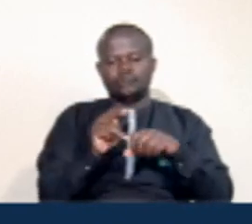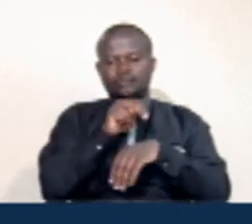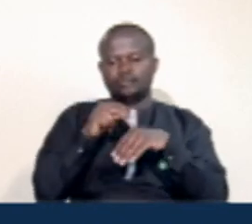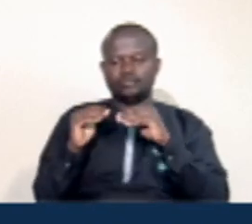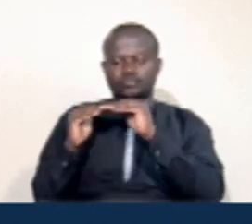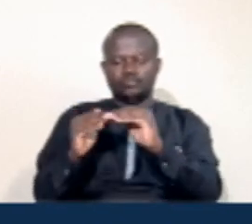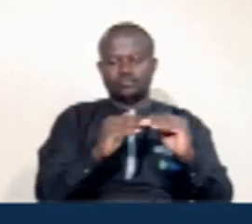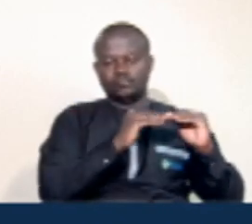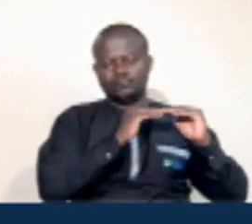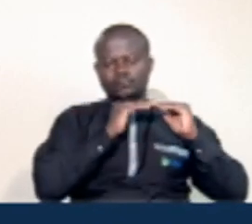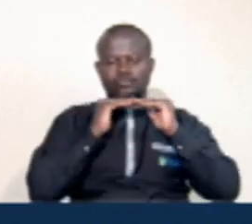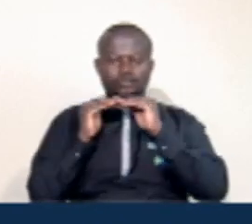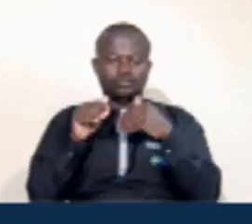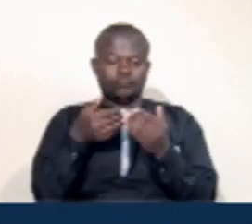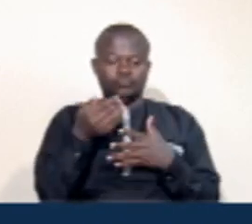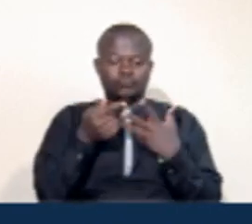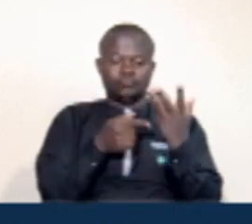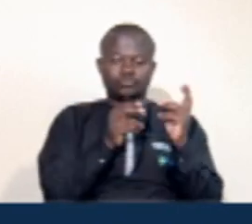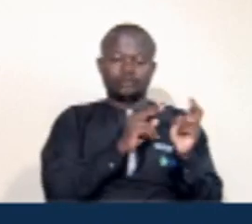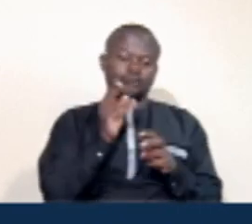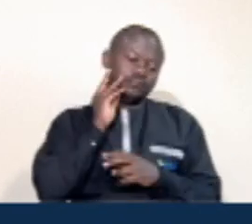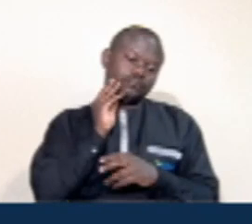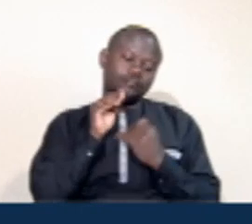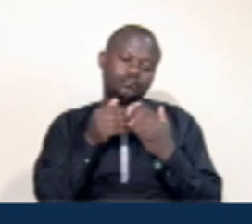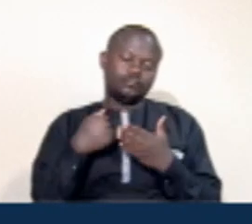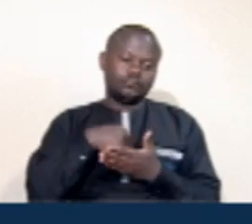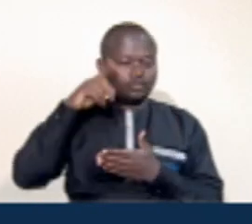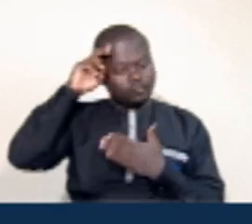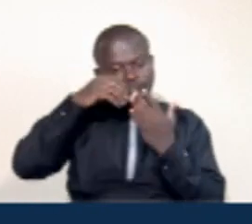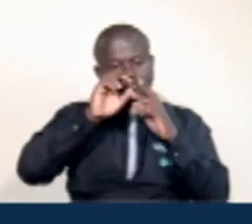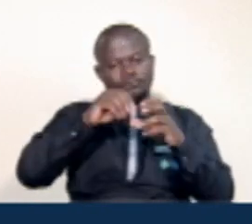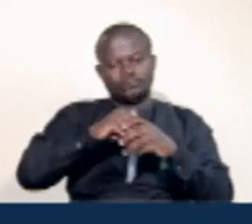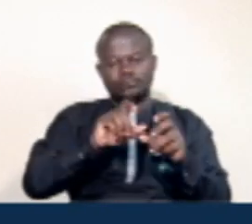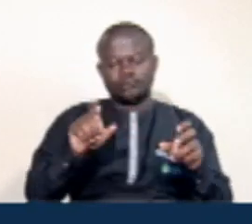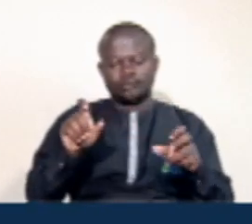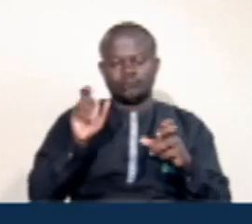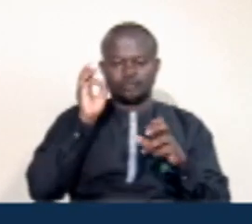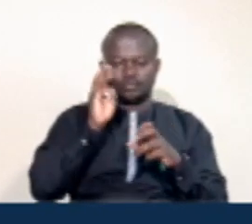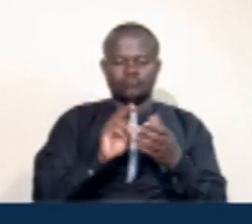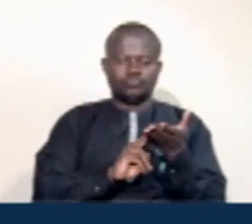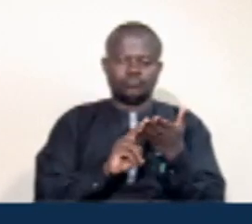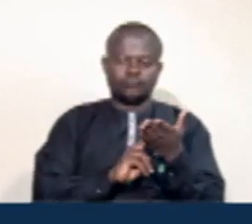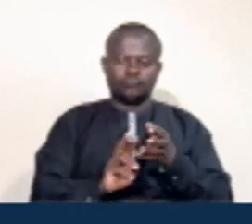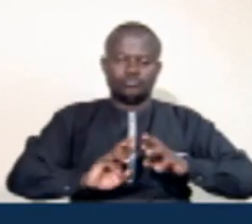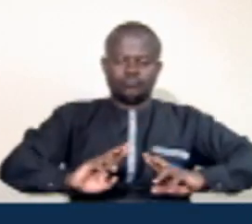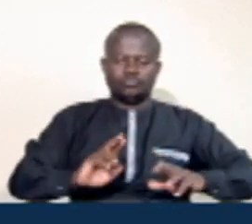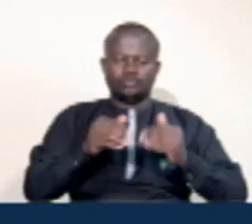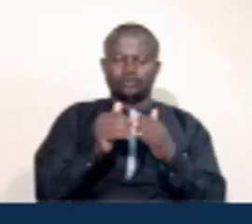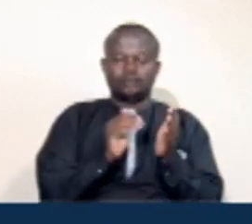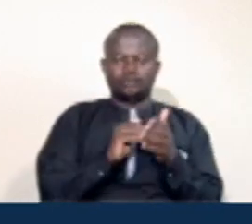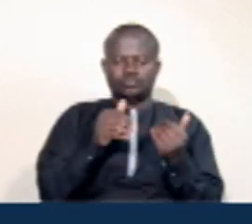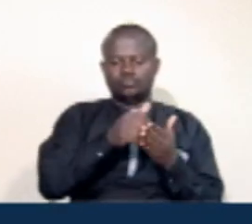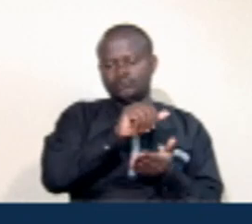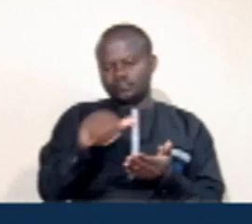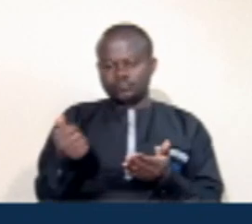rwego rw'igihugu bakaba ari ibintu barasanzwe bamenyereye tukaba twumva ko rero muri iki cyumweru bazagikoresha bitegura ikindi nanone